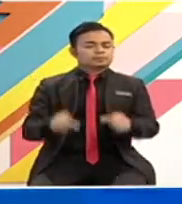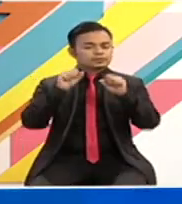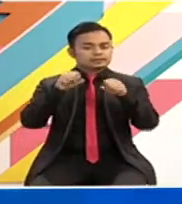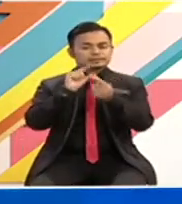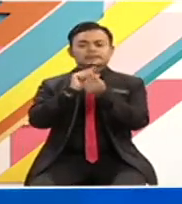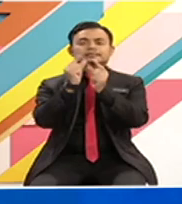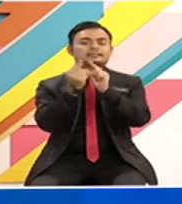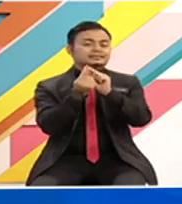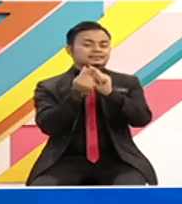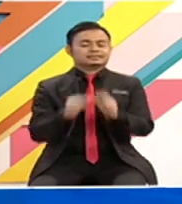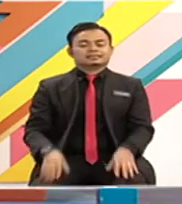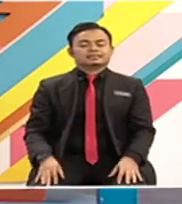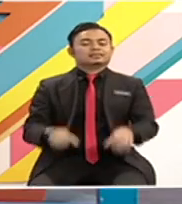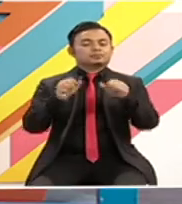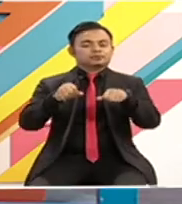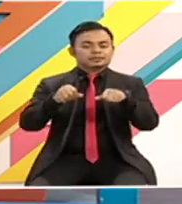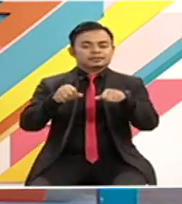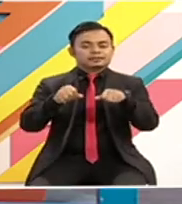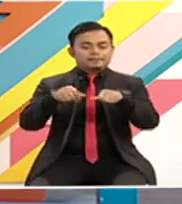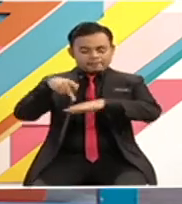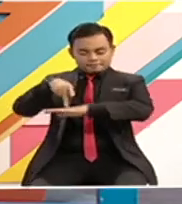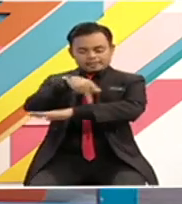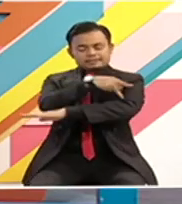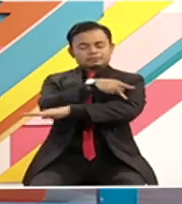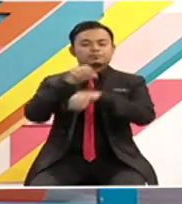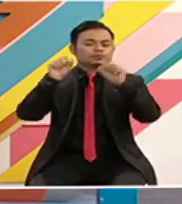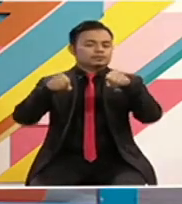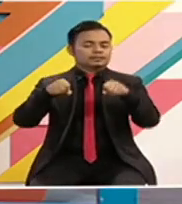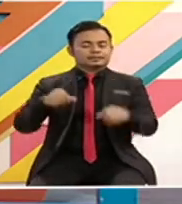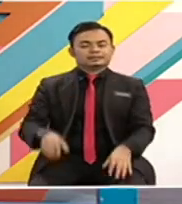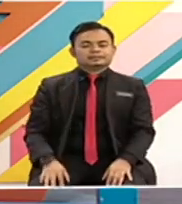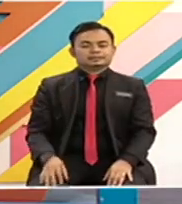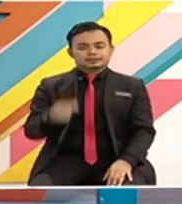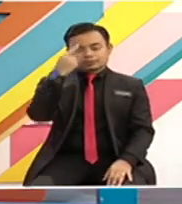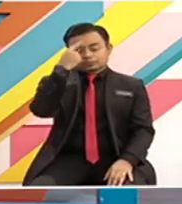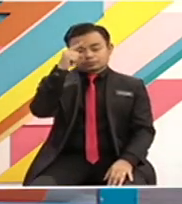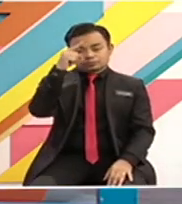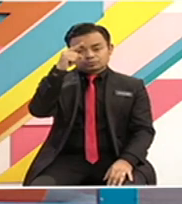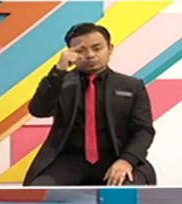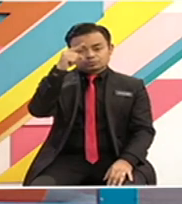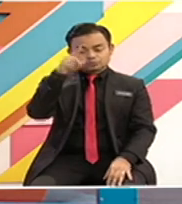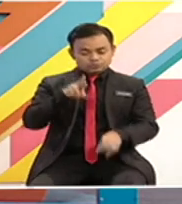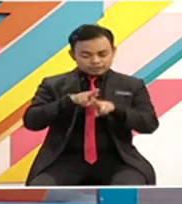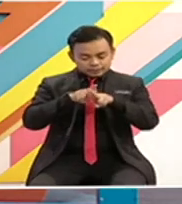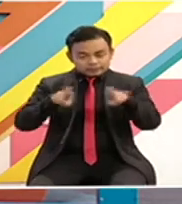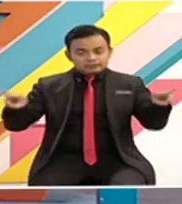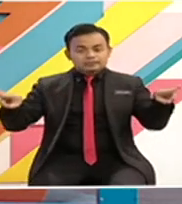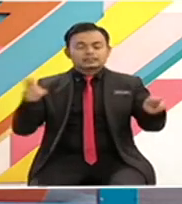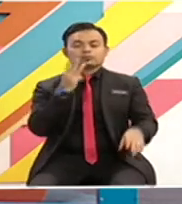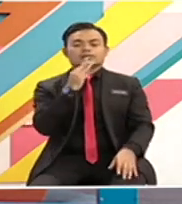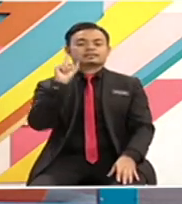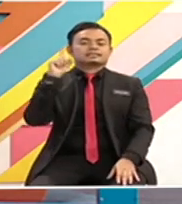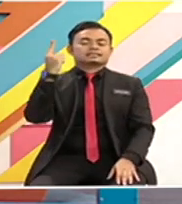contoh lain itu berbaris pembaris pemerintah kita boleh sudah tidak racikan wanita saja iya